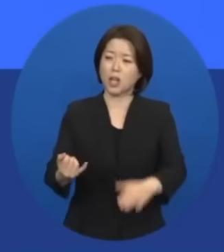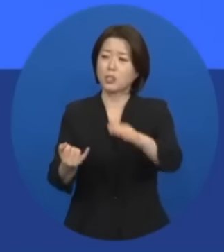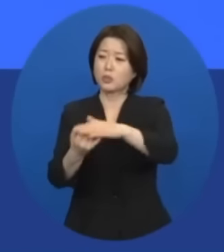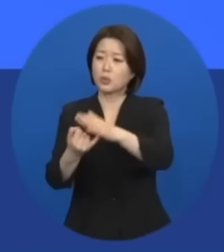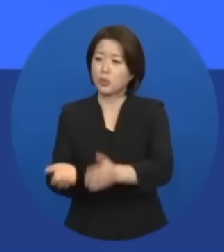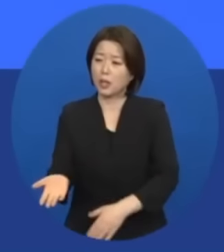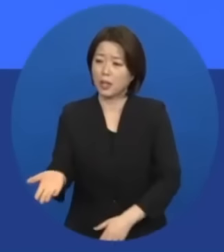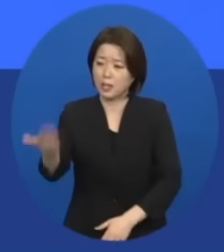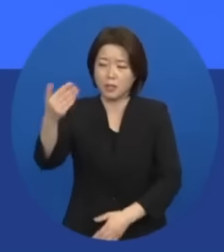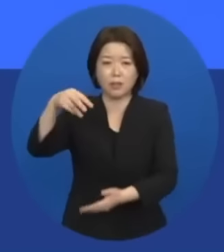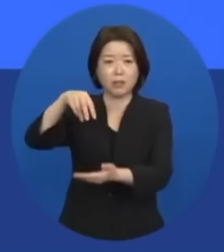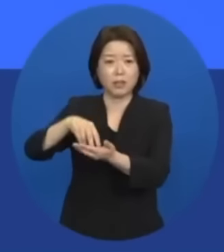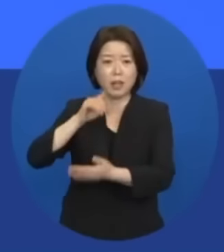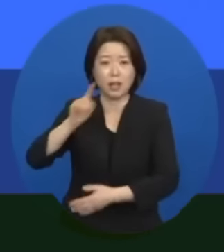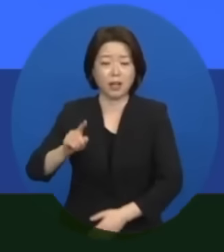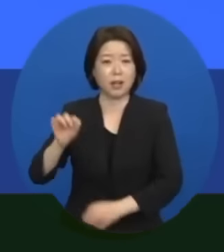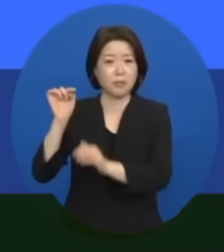일어나라